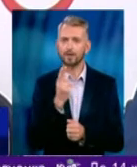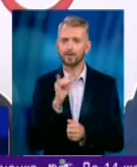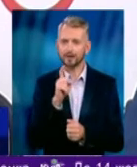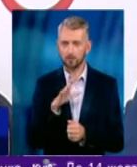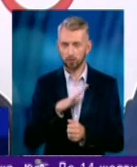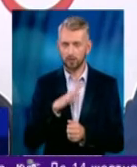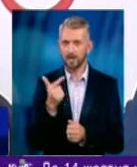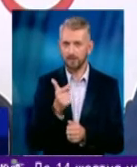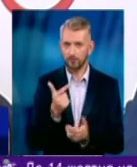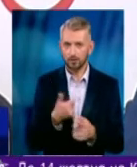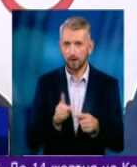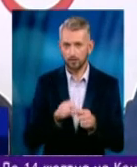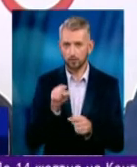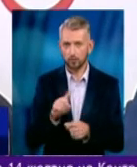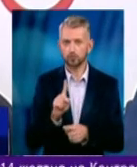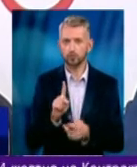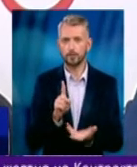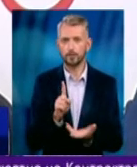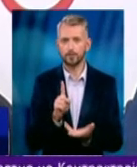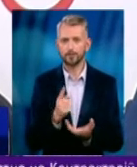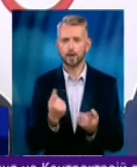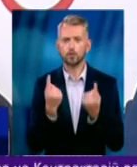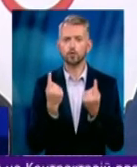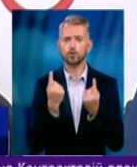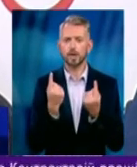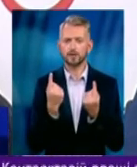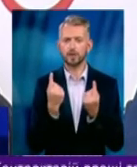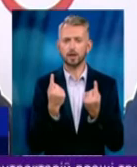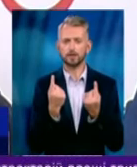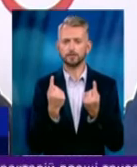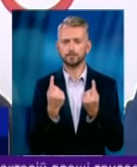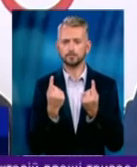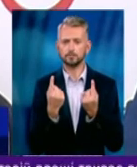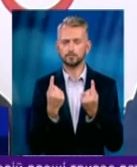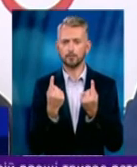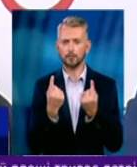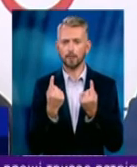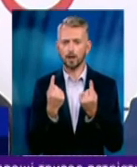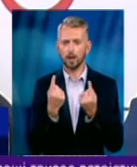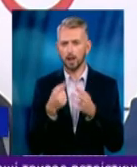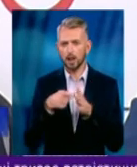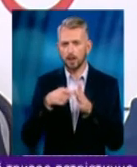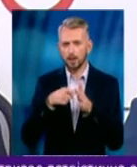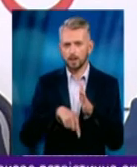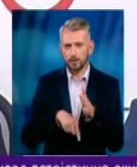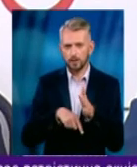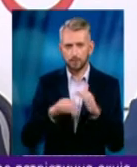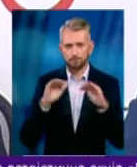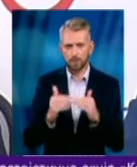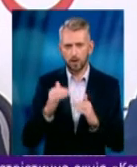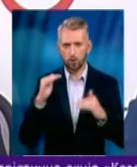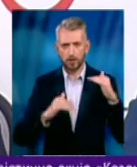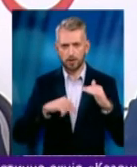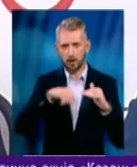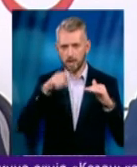это вот как раз вот тот момент, который бы существенно как бы сдемпфировал бы вот эти вот колебания, да, потому